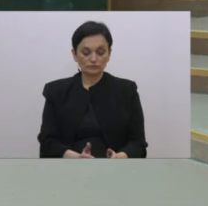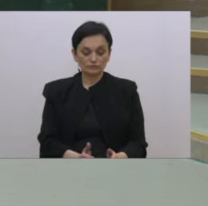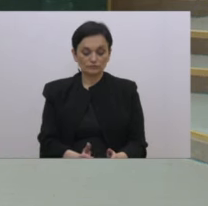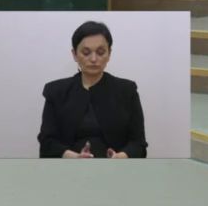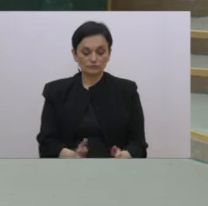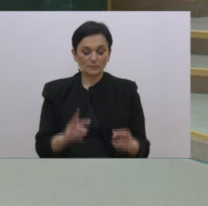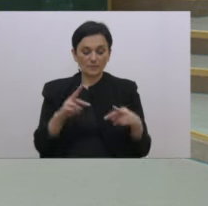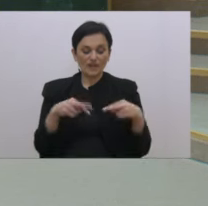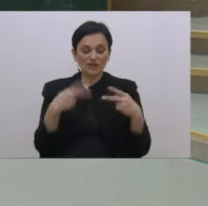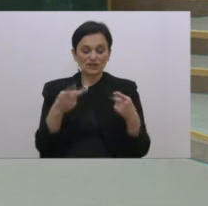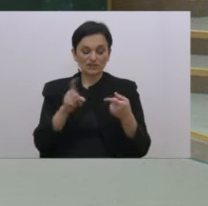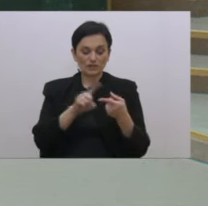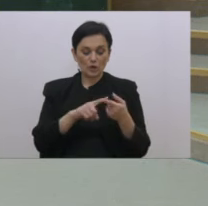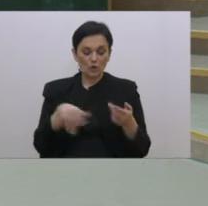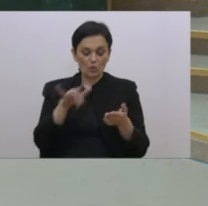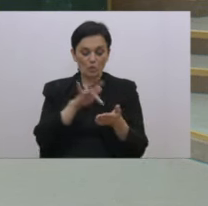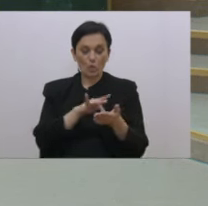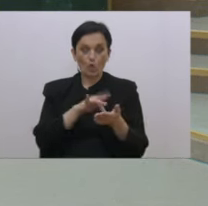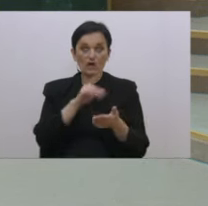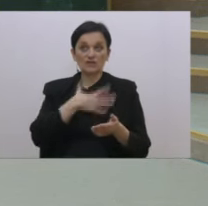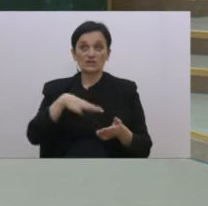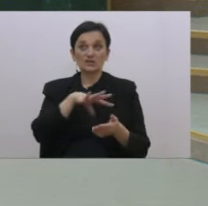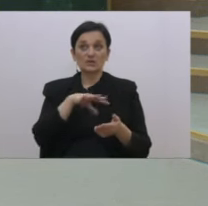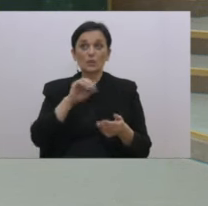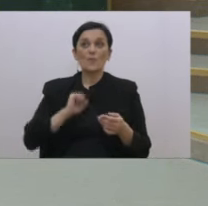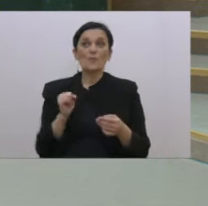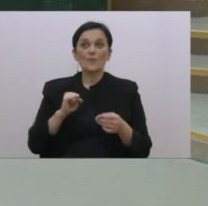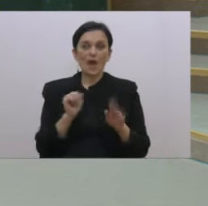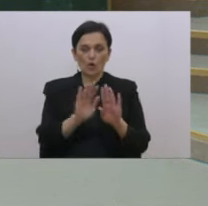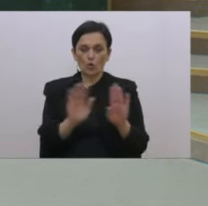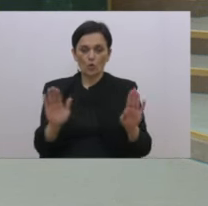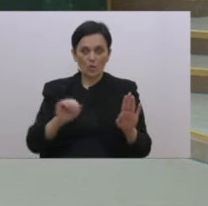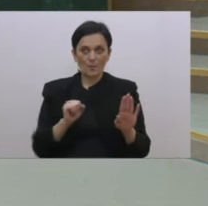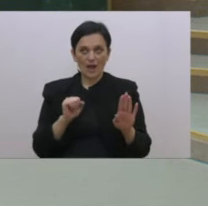ცვლილებები შეეხება მოქალაქთა და საქართველოში მცხოვრებ